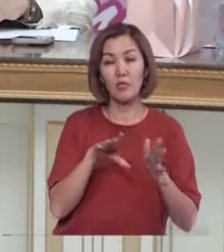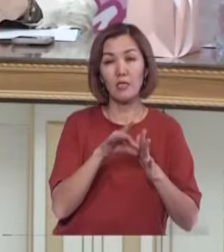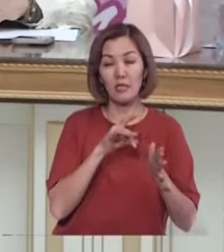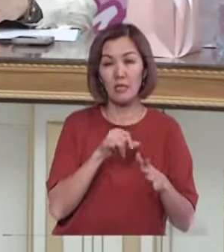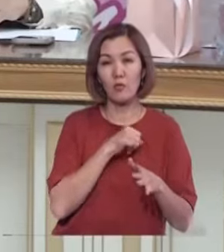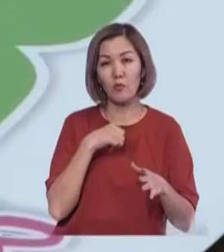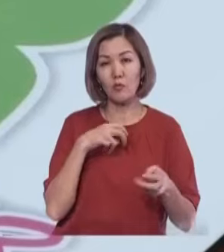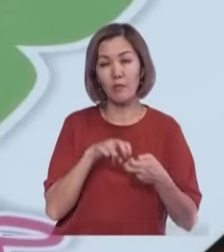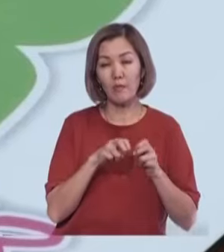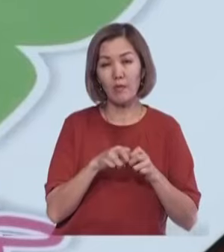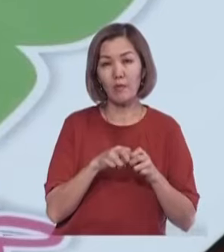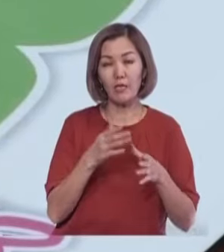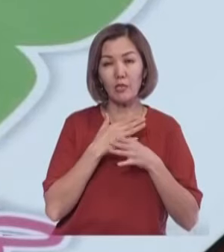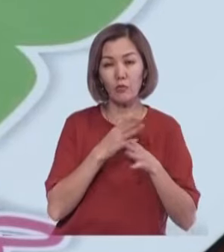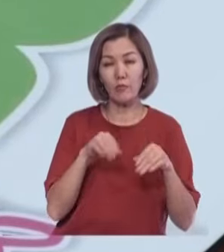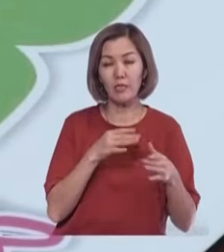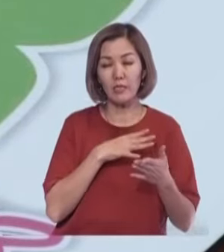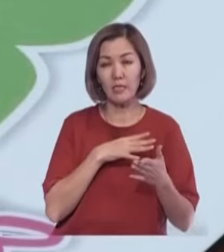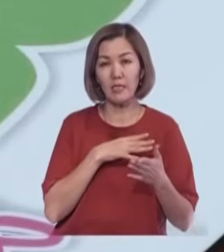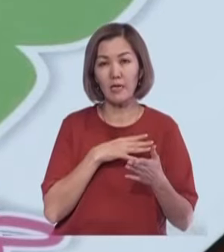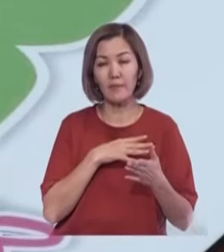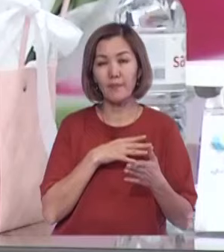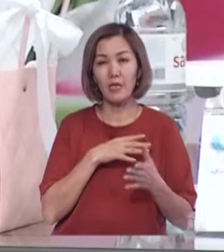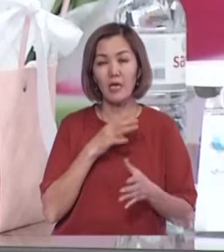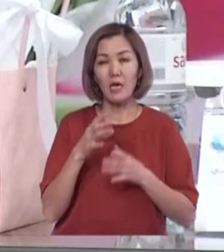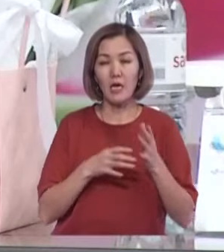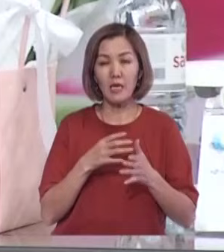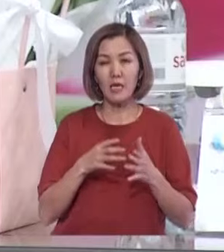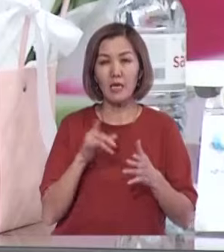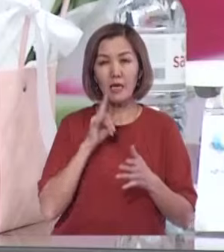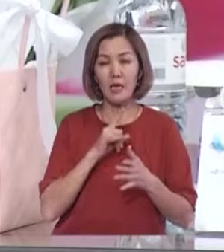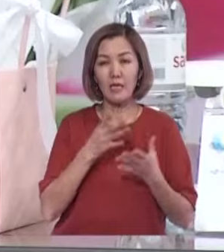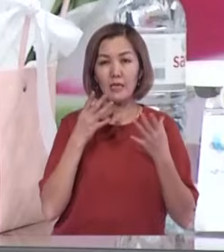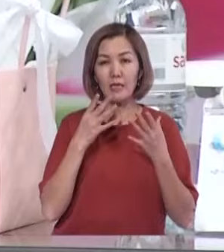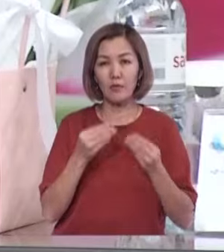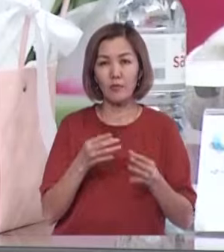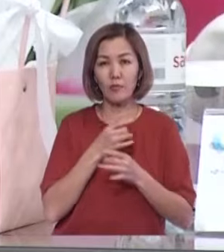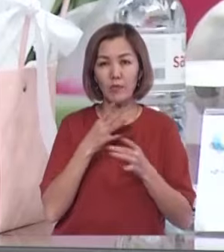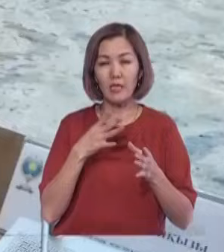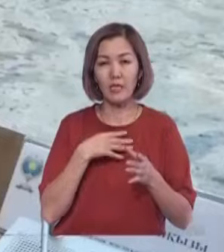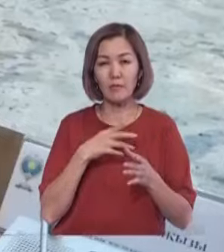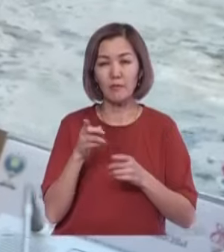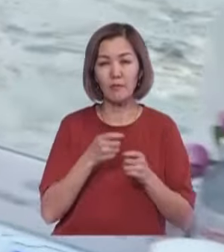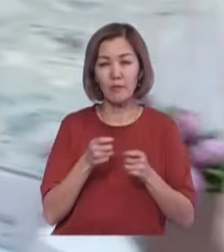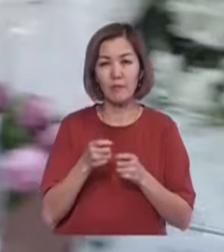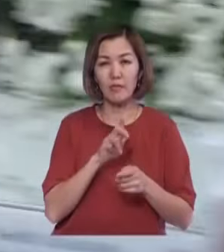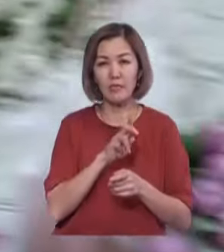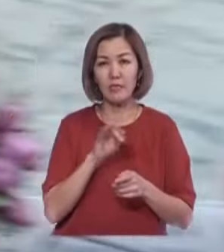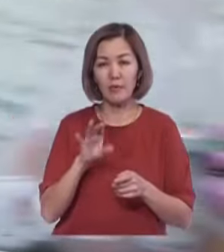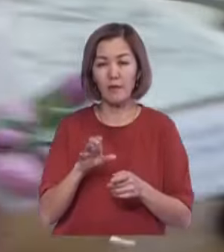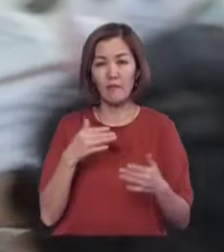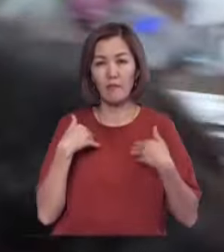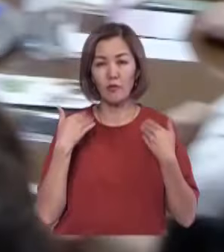өкілі. Бүгінгі 30 жылдық мерейтойымен тұспа-тұс келген халықаралық әйелдер мерекесімен облыс басшысы Бейбіт Исабаев құттықтады. Ақжарма